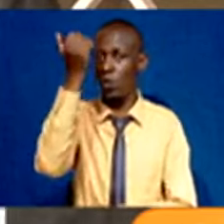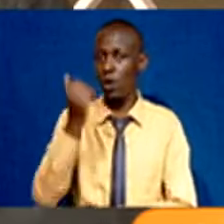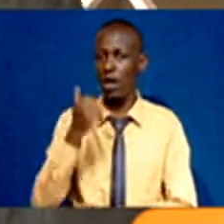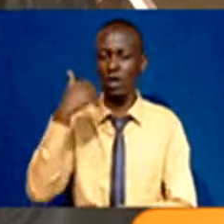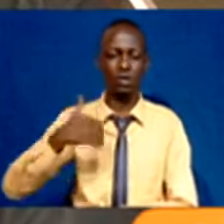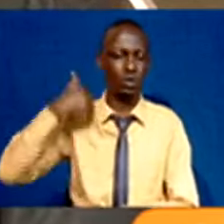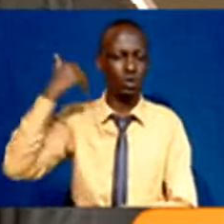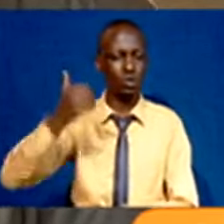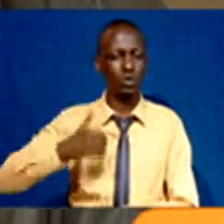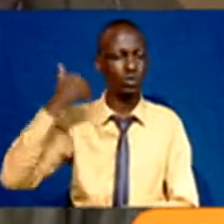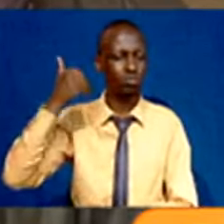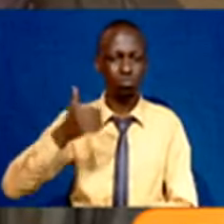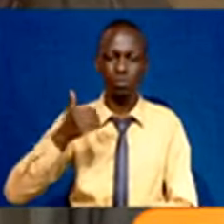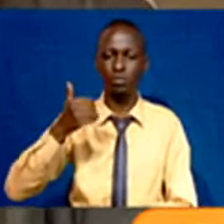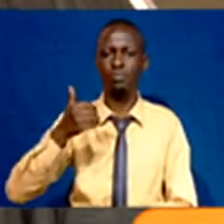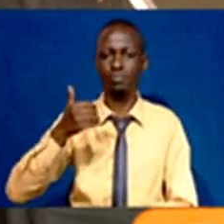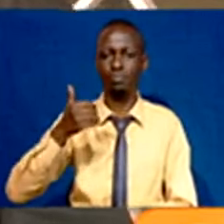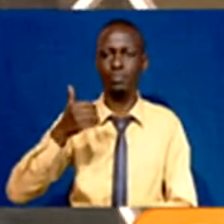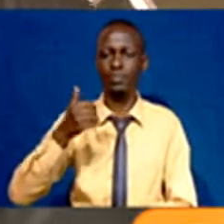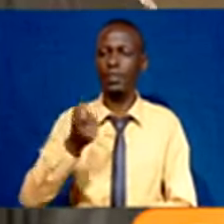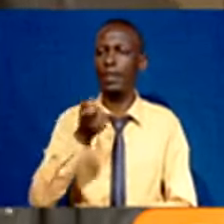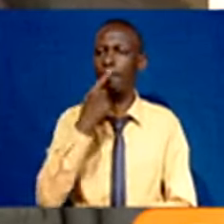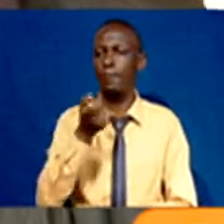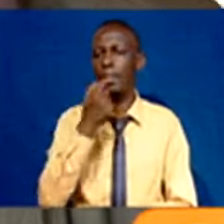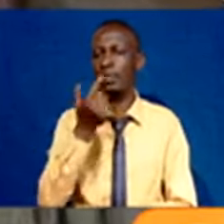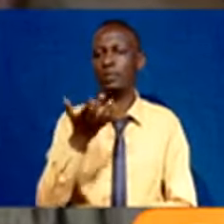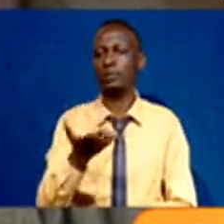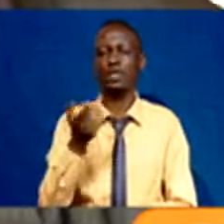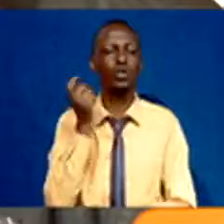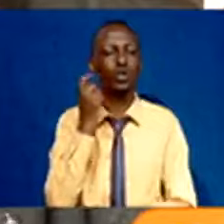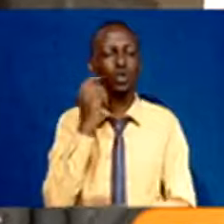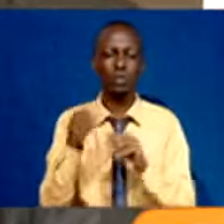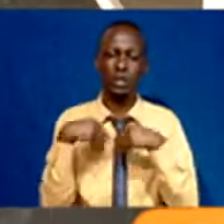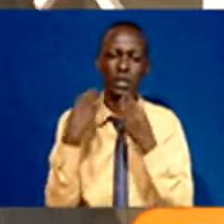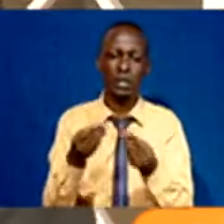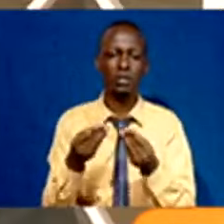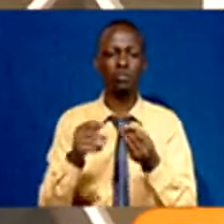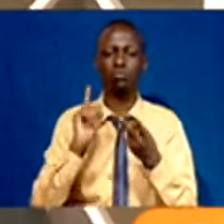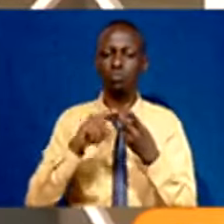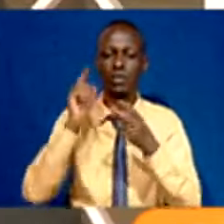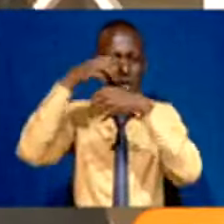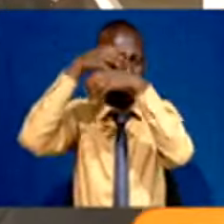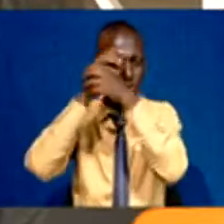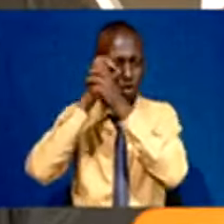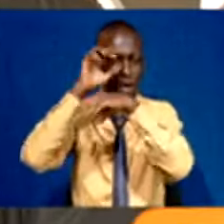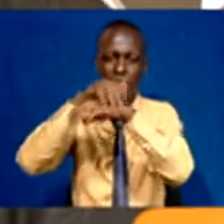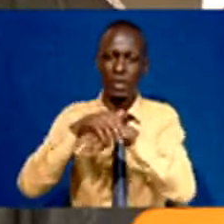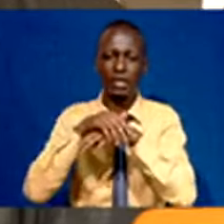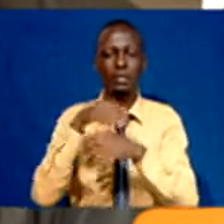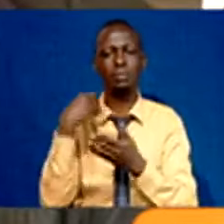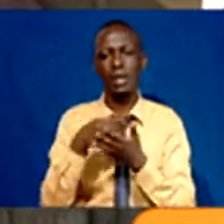kila siku tulikuwa saa ingine unapata pharmacy imetupea kidogo, elapu imetupea kidogo, unapata kama tuko